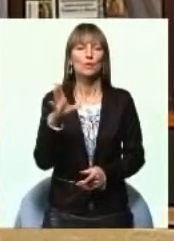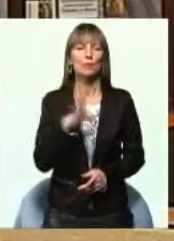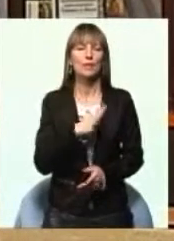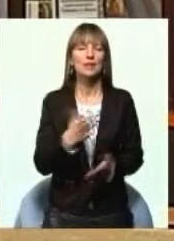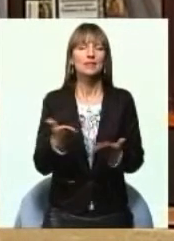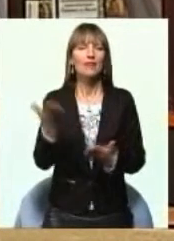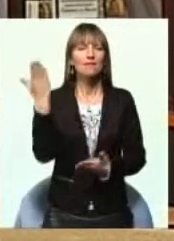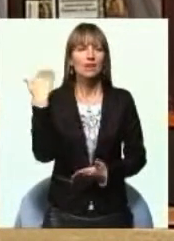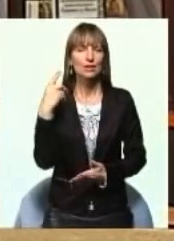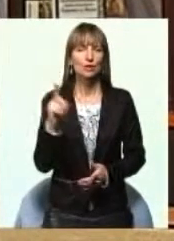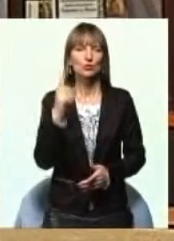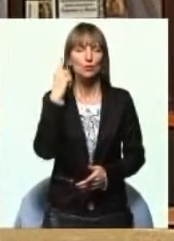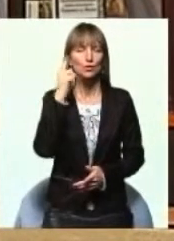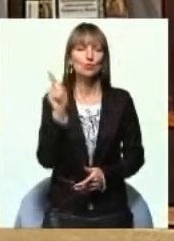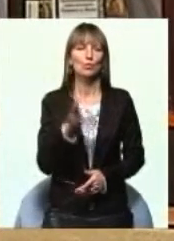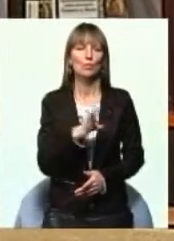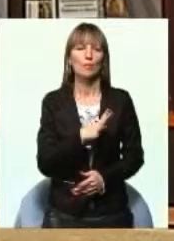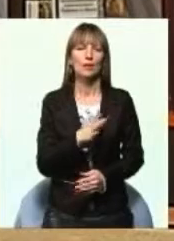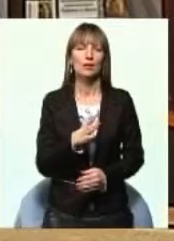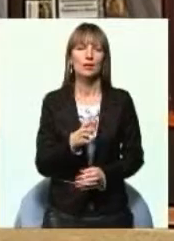Например, чтобы узнать, что было